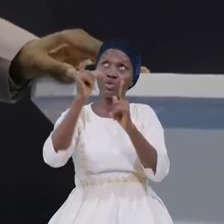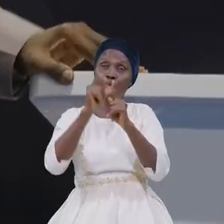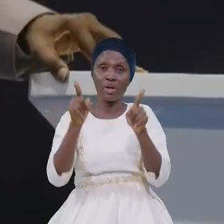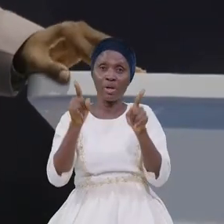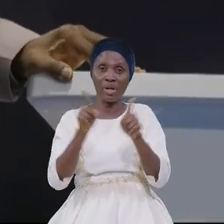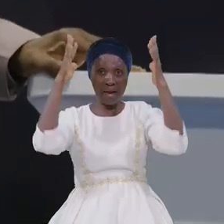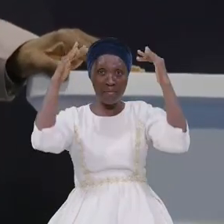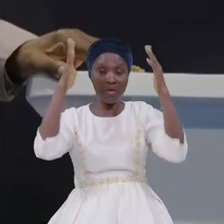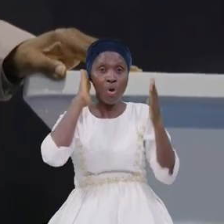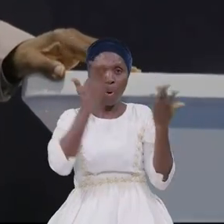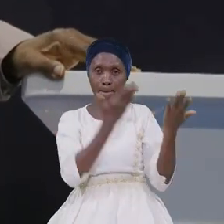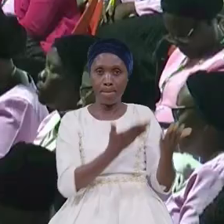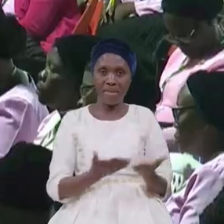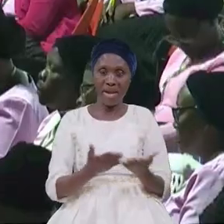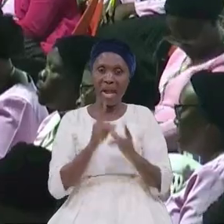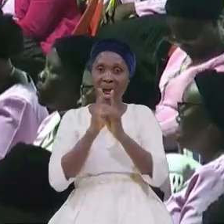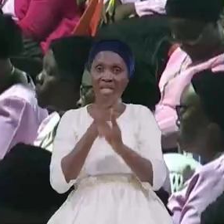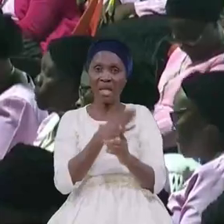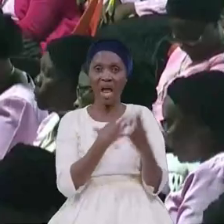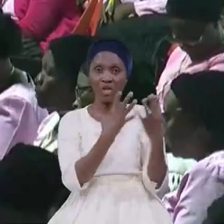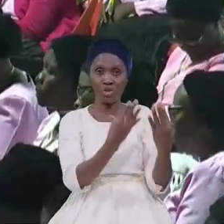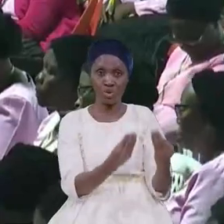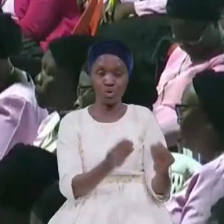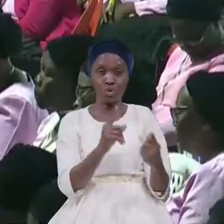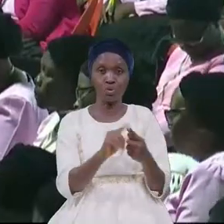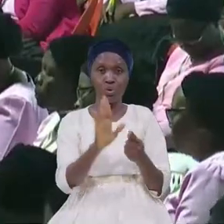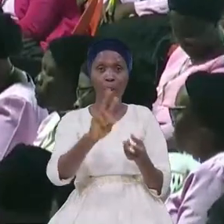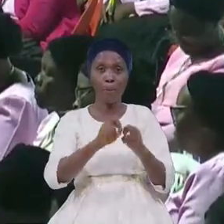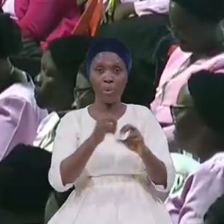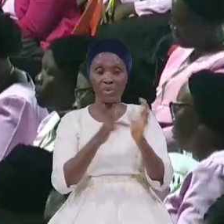la réponse et la solution à vos problèmes.